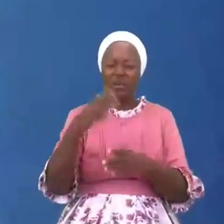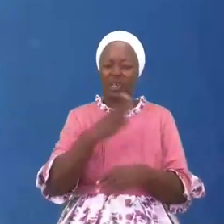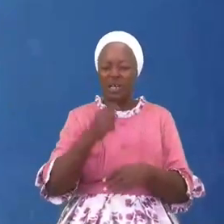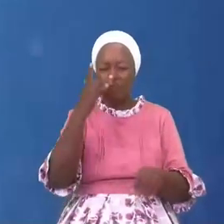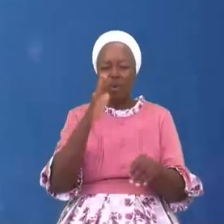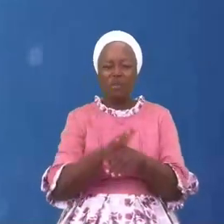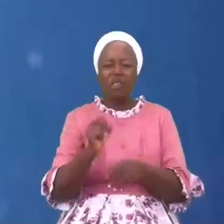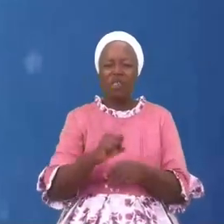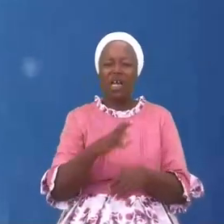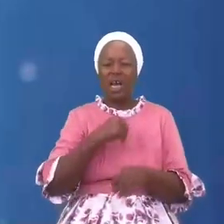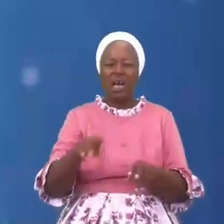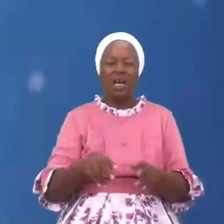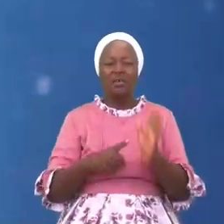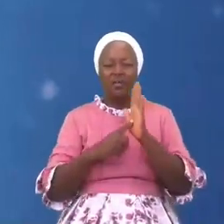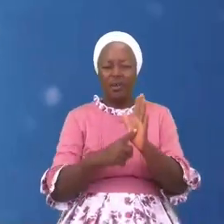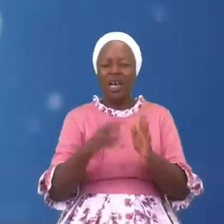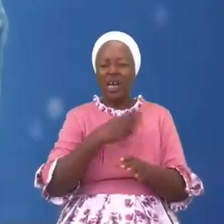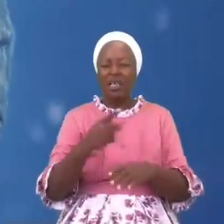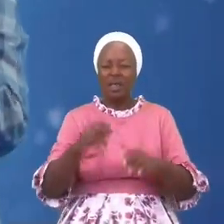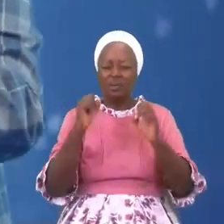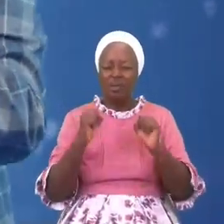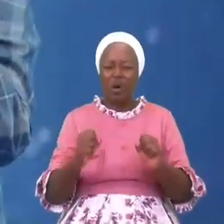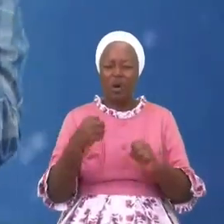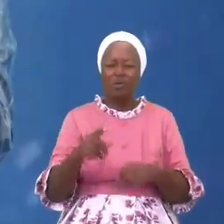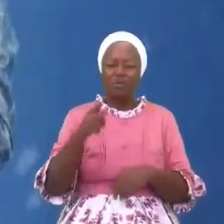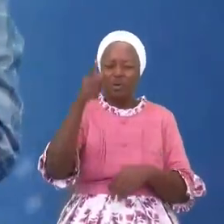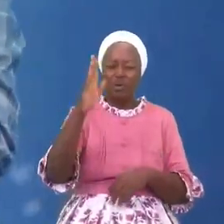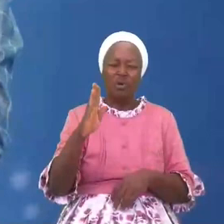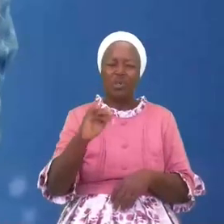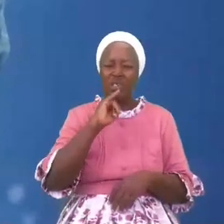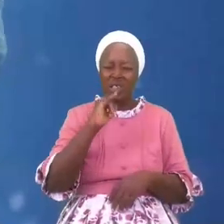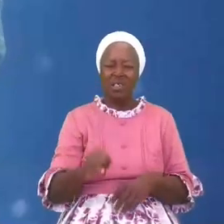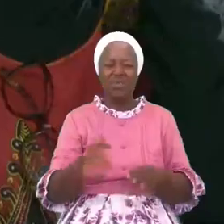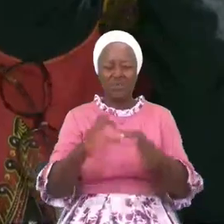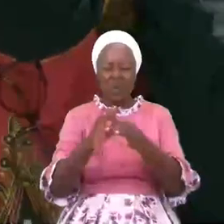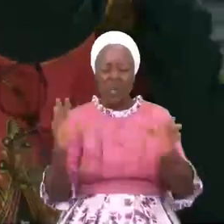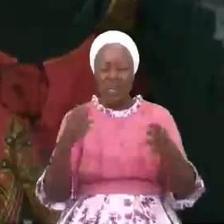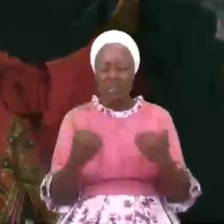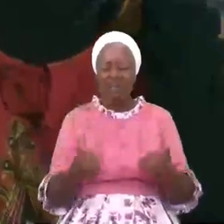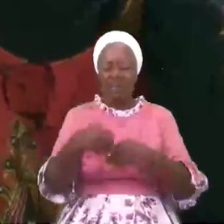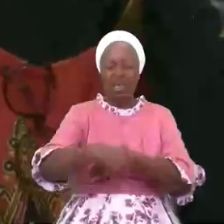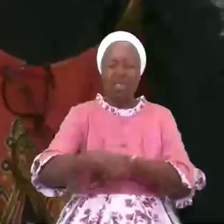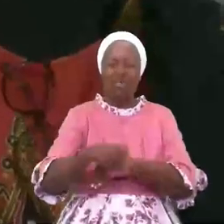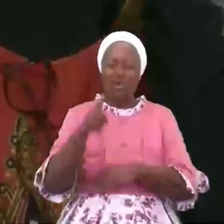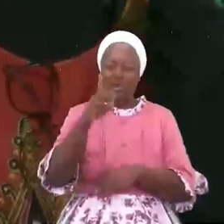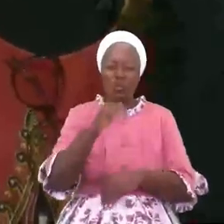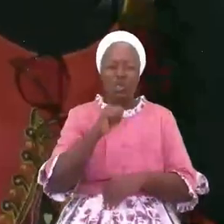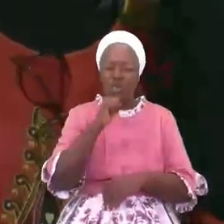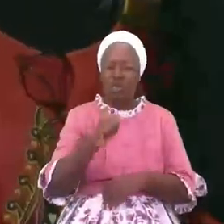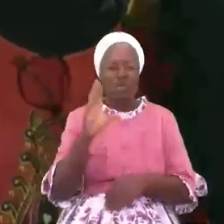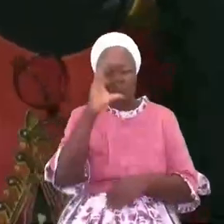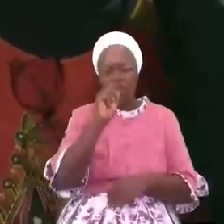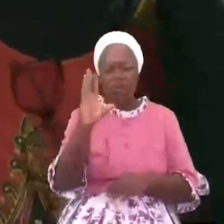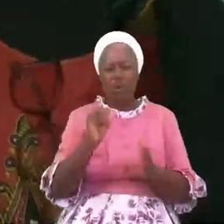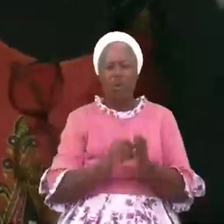les promesses sont révélées et comme la puissance de Dieu est libérée ce soir, tu ne vas pas rater